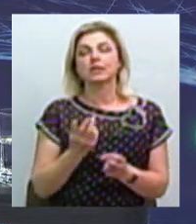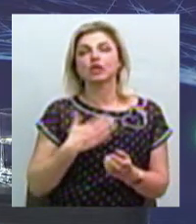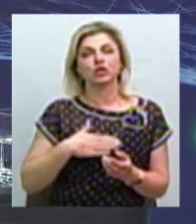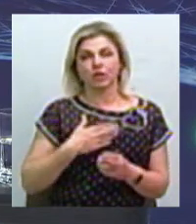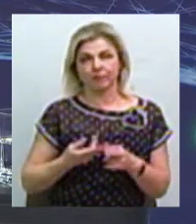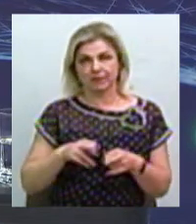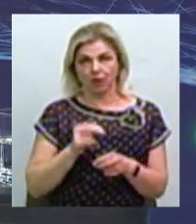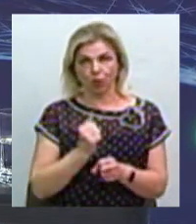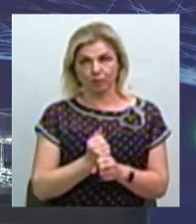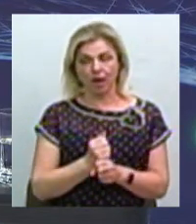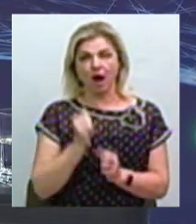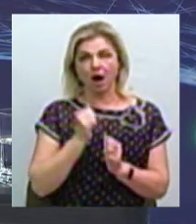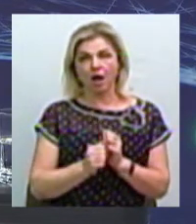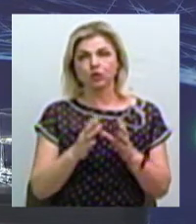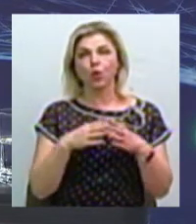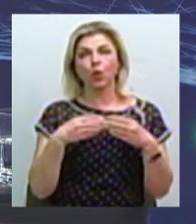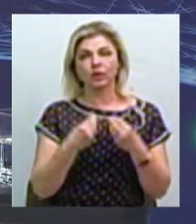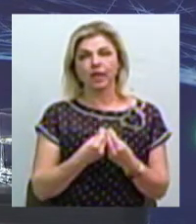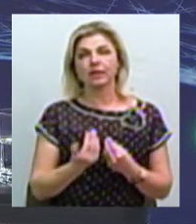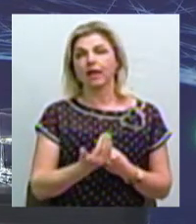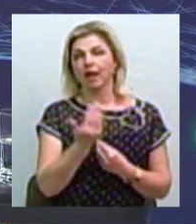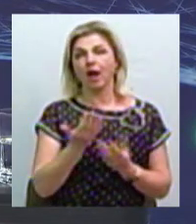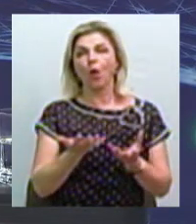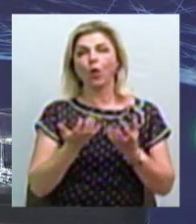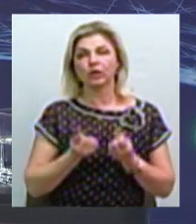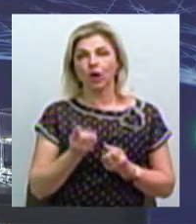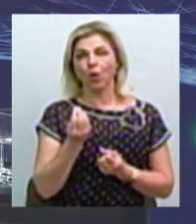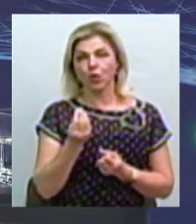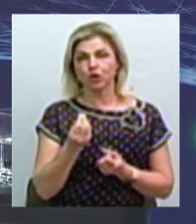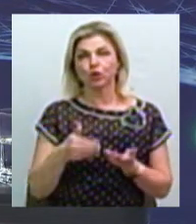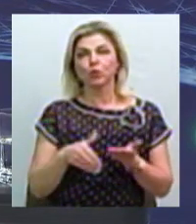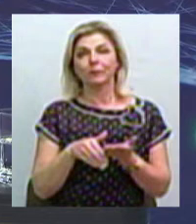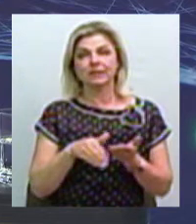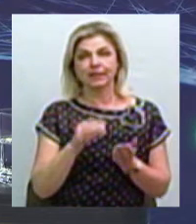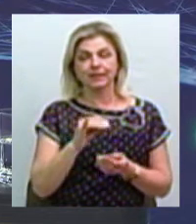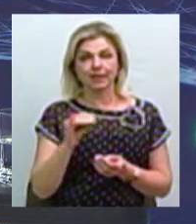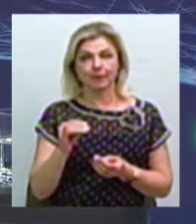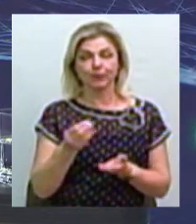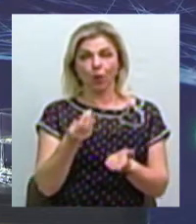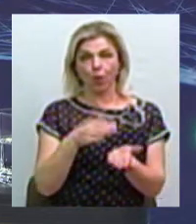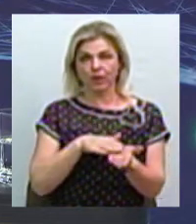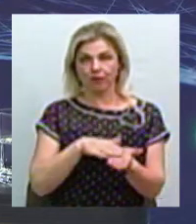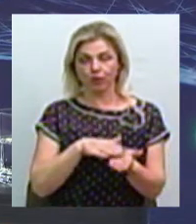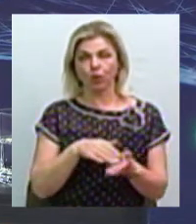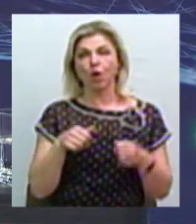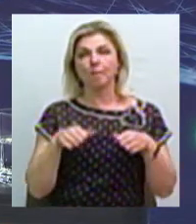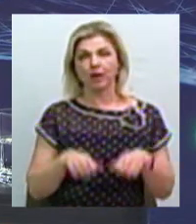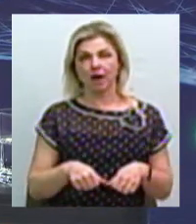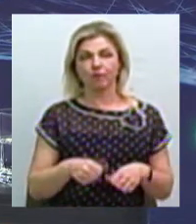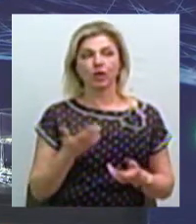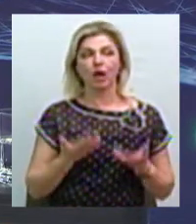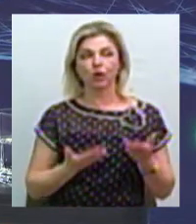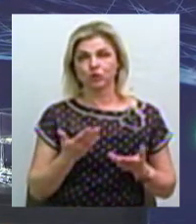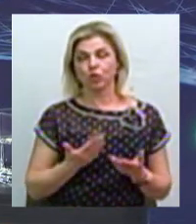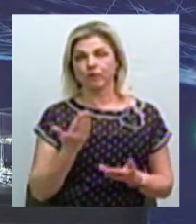Кожна родина, яка отримує кошти субсидії готівкою, має право, якщо